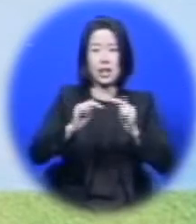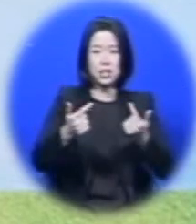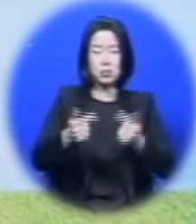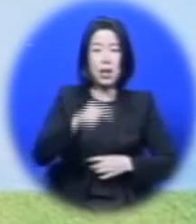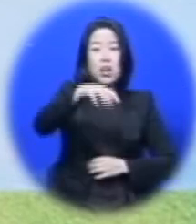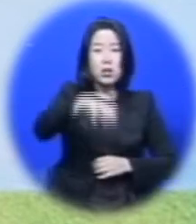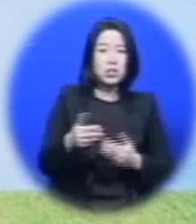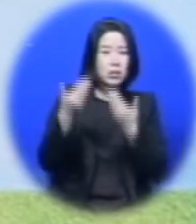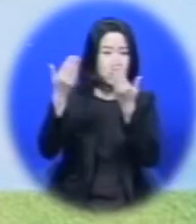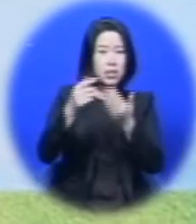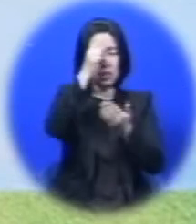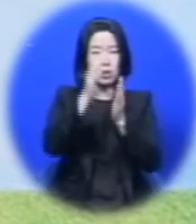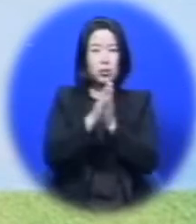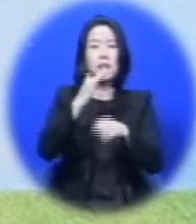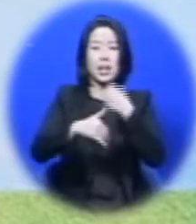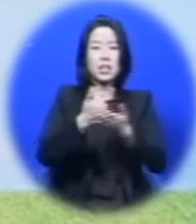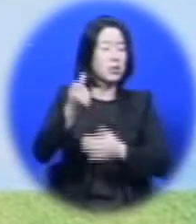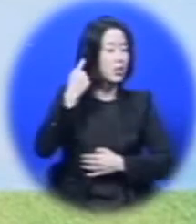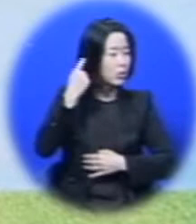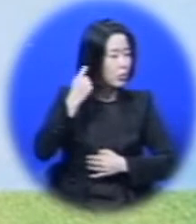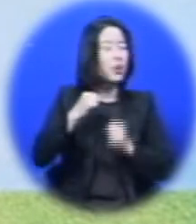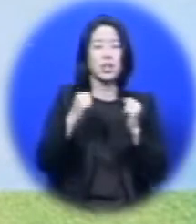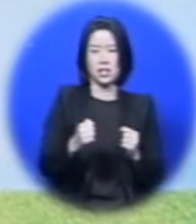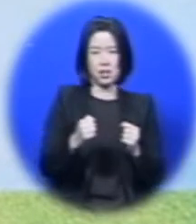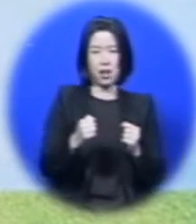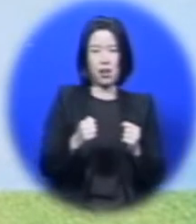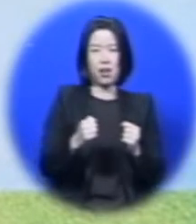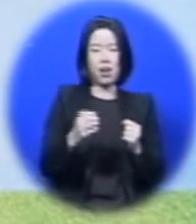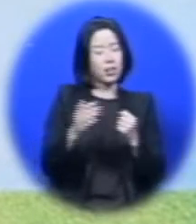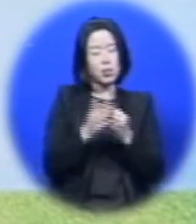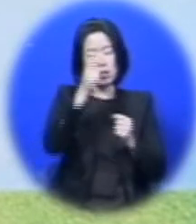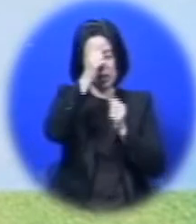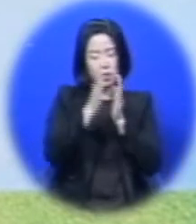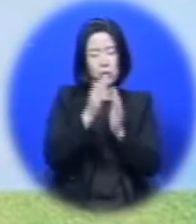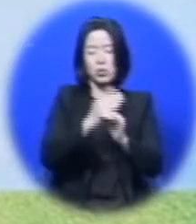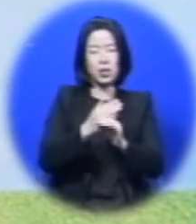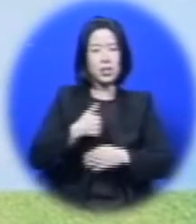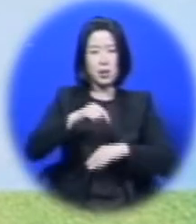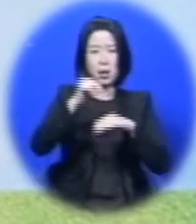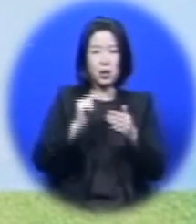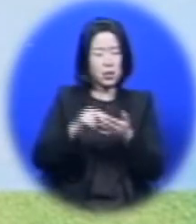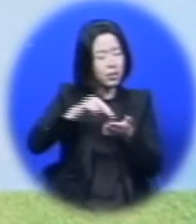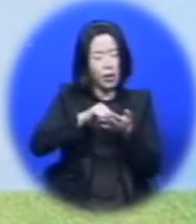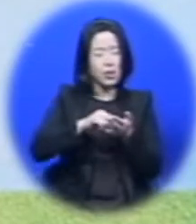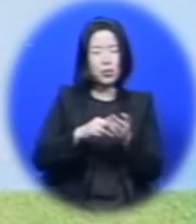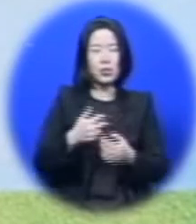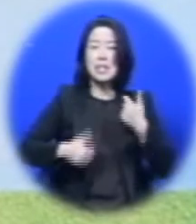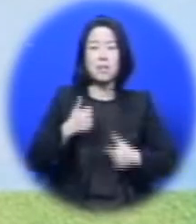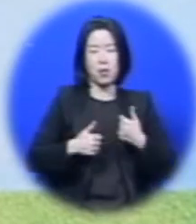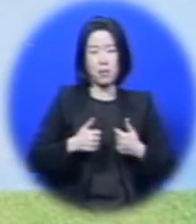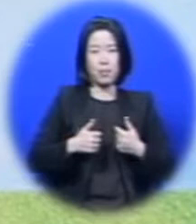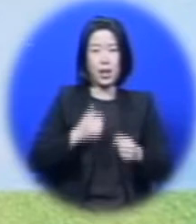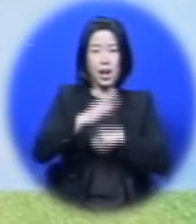하나님이 들으시는구나. 그래서 기도하면서 얼마나 제 마음이 떨리고 놀랐는지 모릅니다. 하나님의 나라